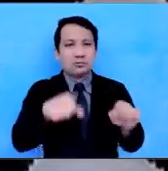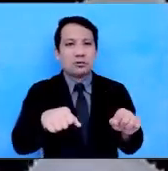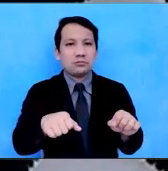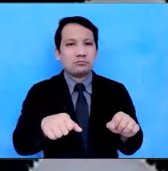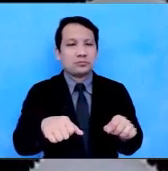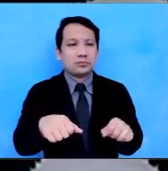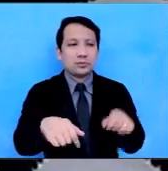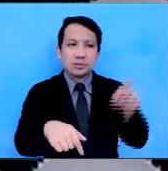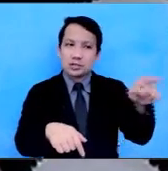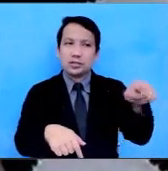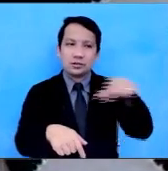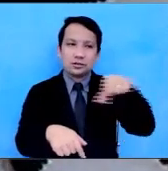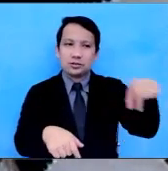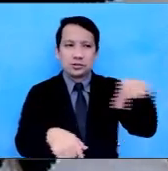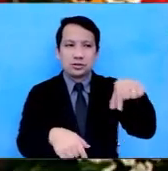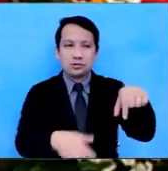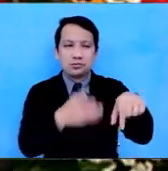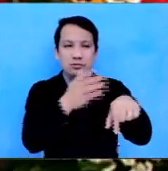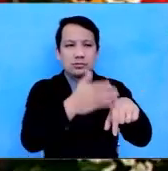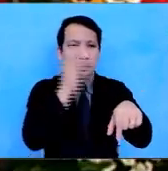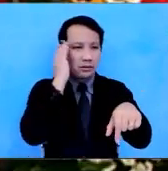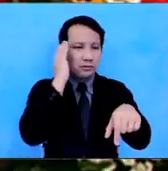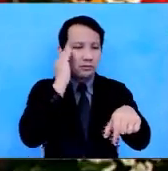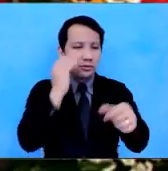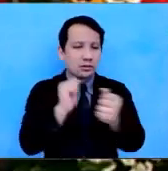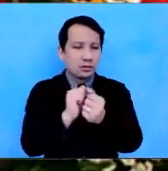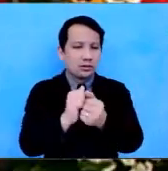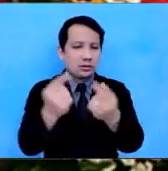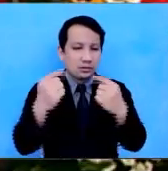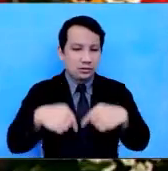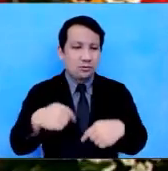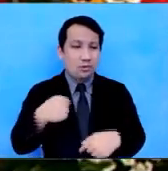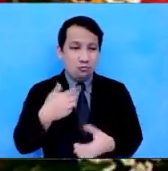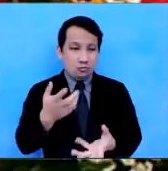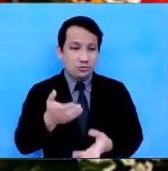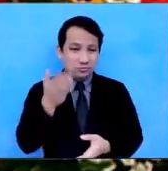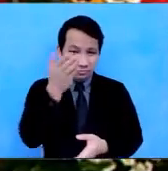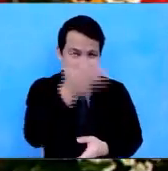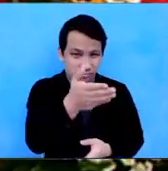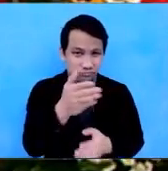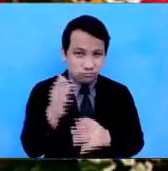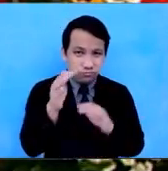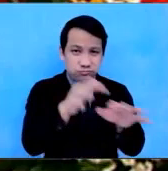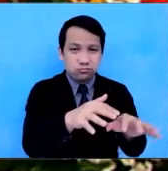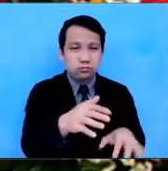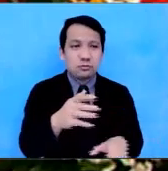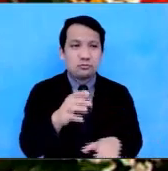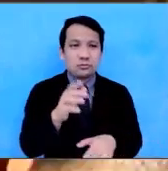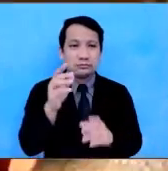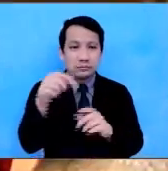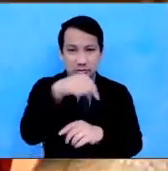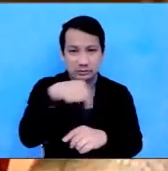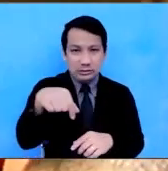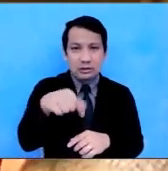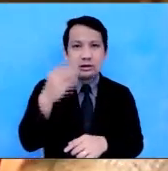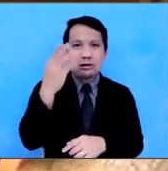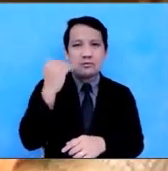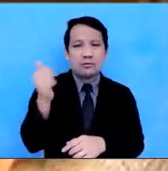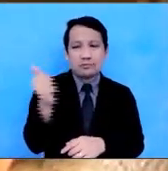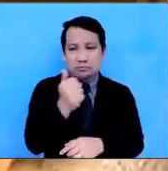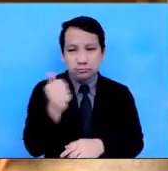nandyan siya, hindi kami pababayaan. Gusto namin pumunta, kaya lang po yung sa pag-commute kami,